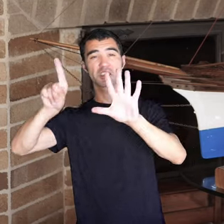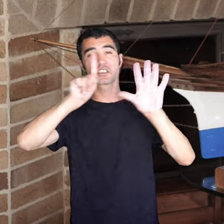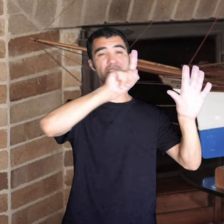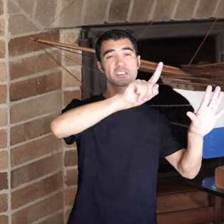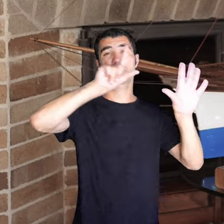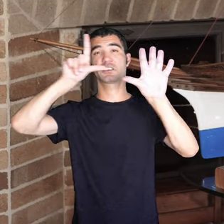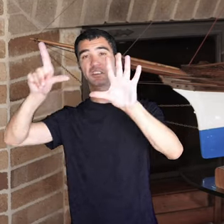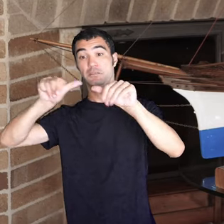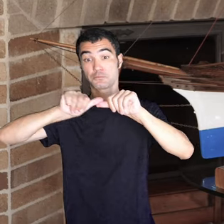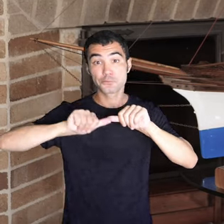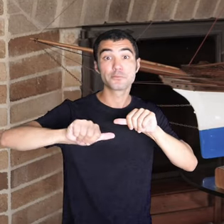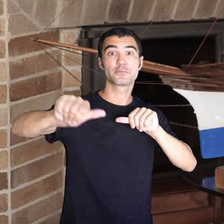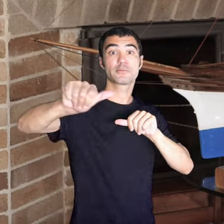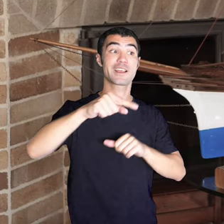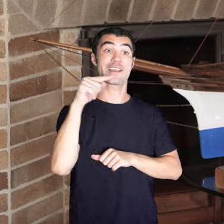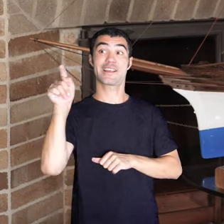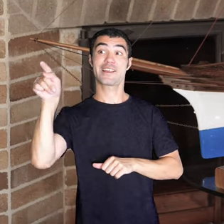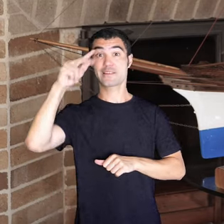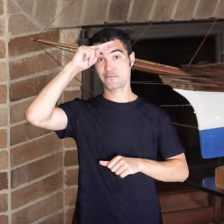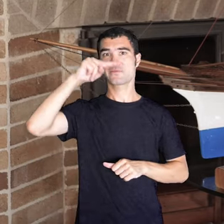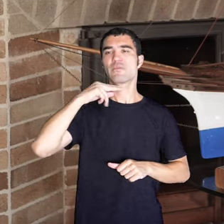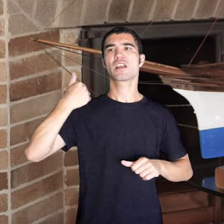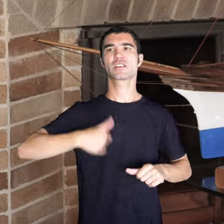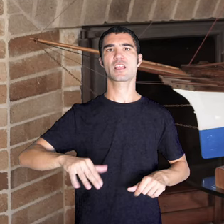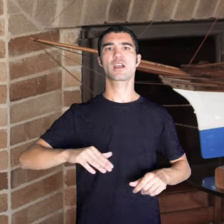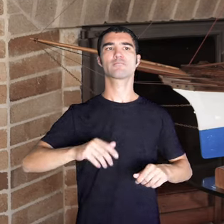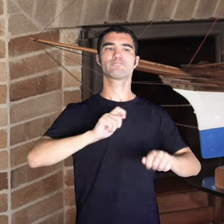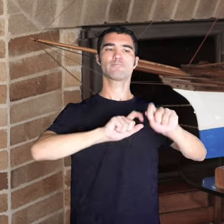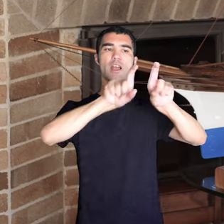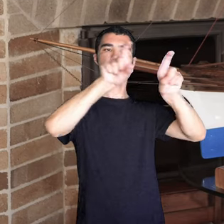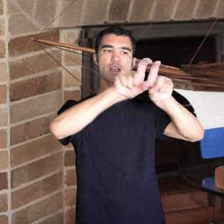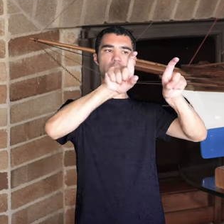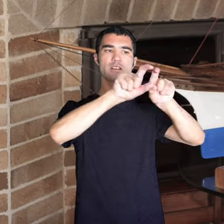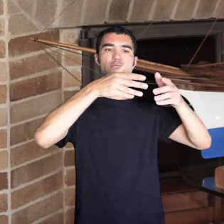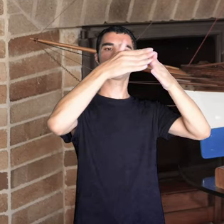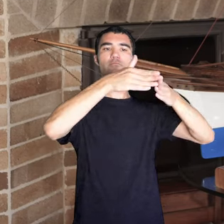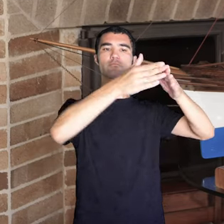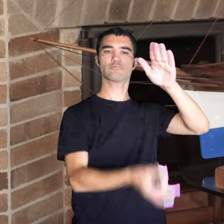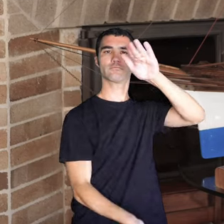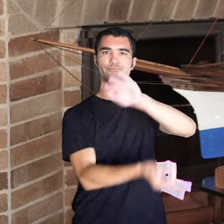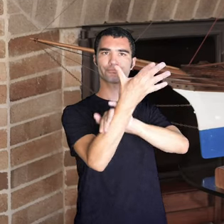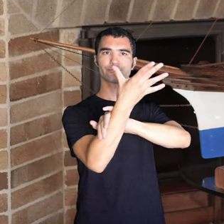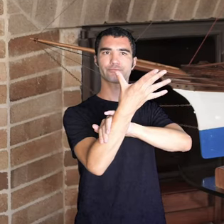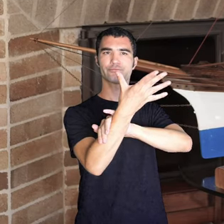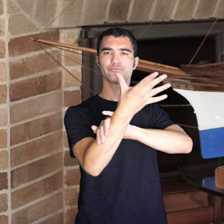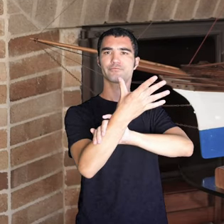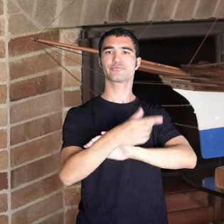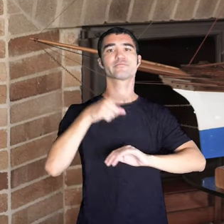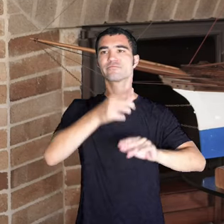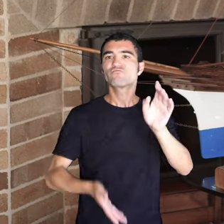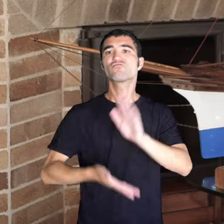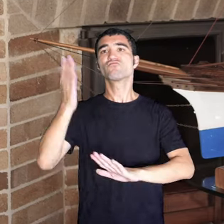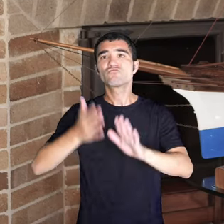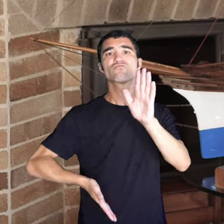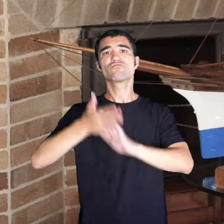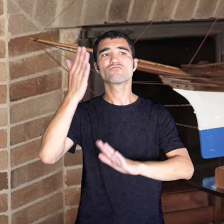66-67, ell ja s'havia format una societat de barques i ja no anava en